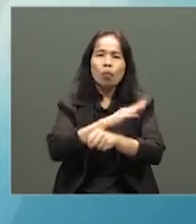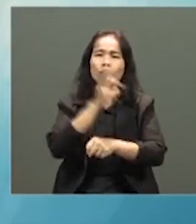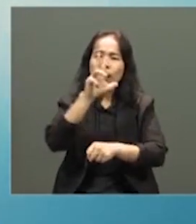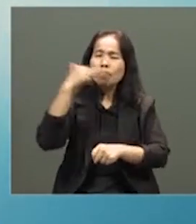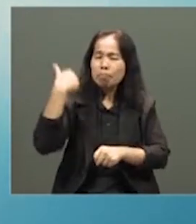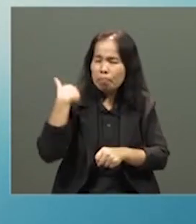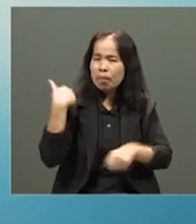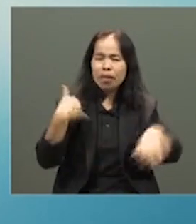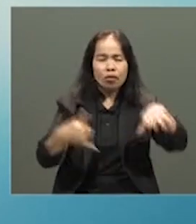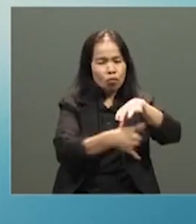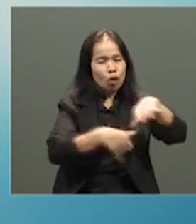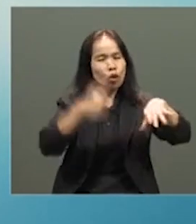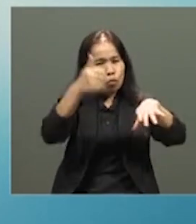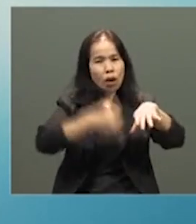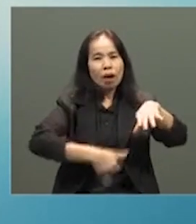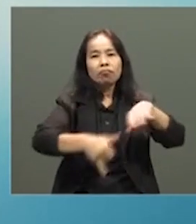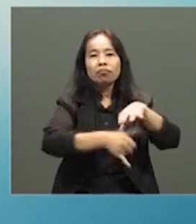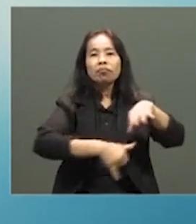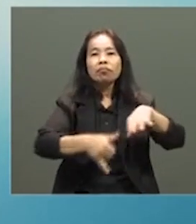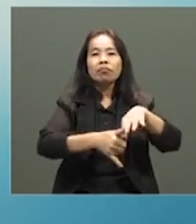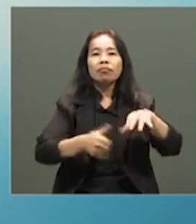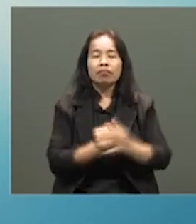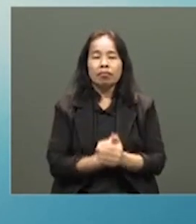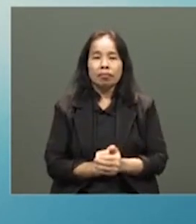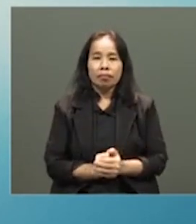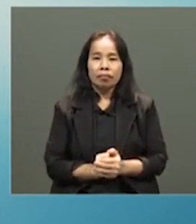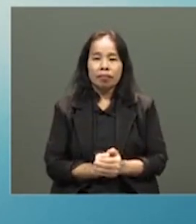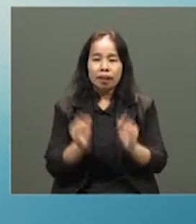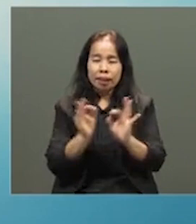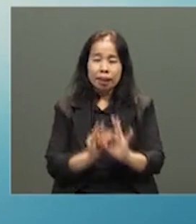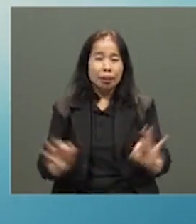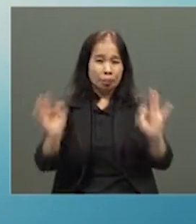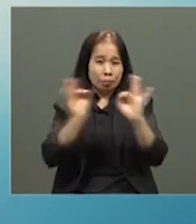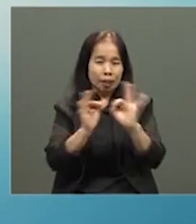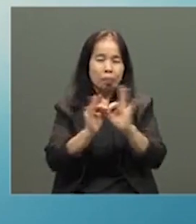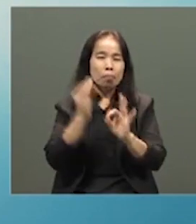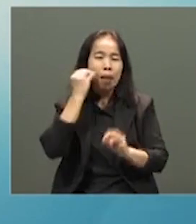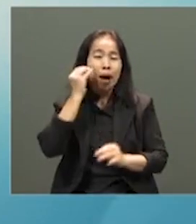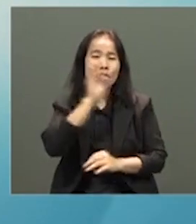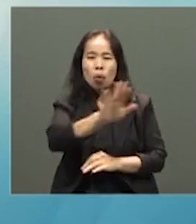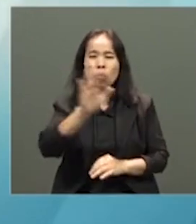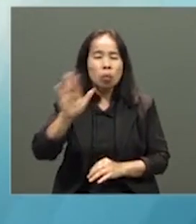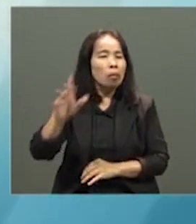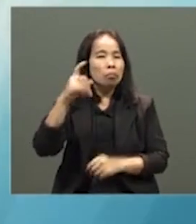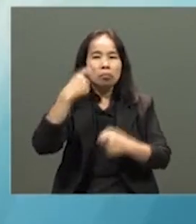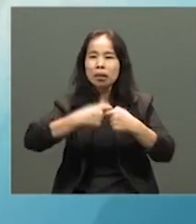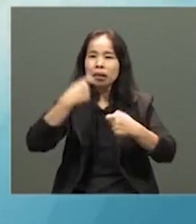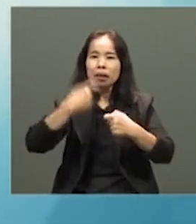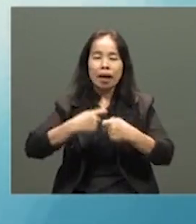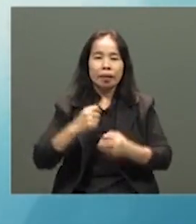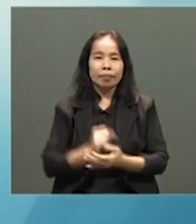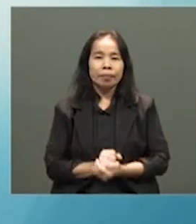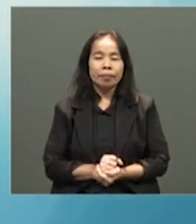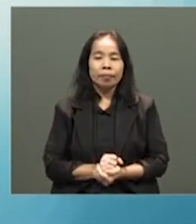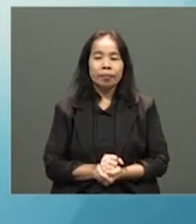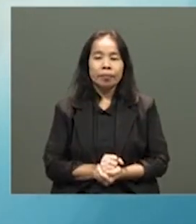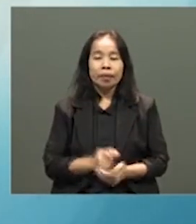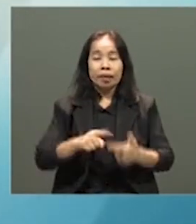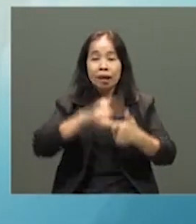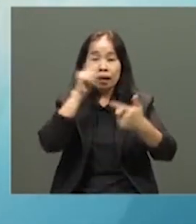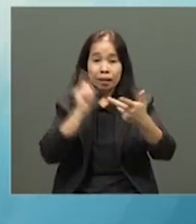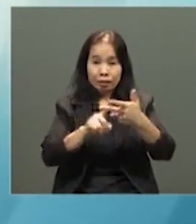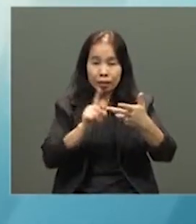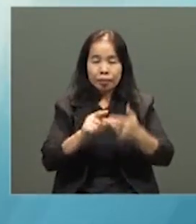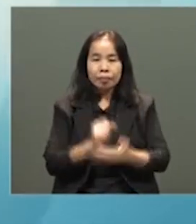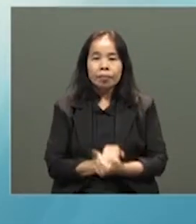ดียวนะครับตอนนี้เรายังใช้เรื่องตรงนี้อยู่เป็นมาตรการเข้มแข็งของเรานะครับข้อที่3คือการค้นหาผู้ป่วยเชิง